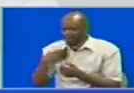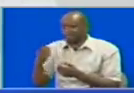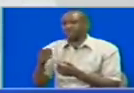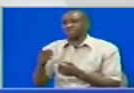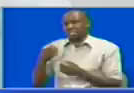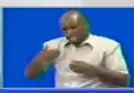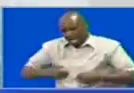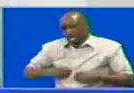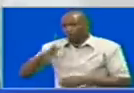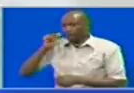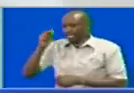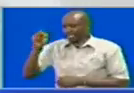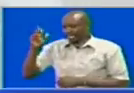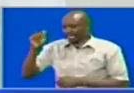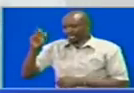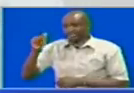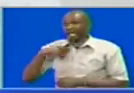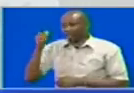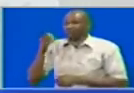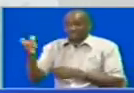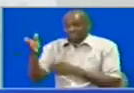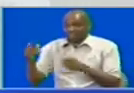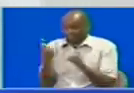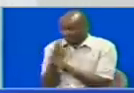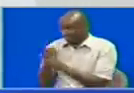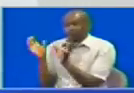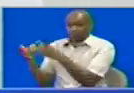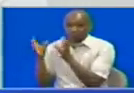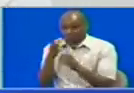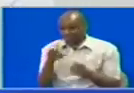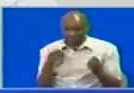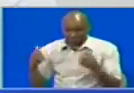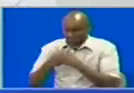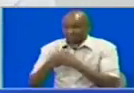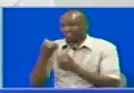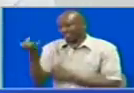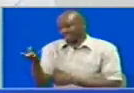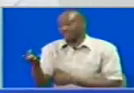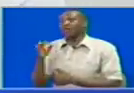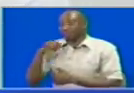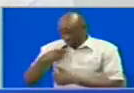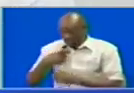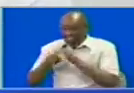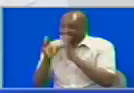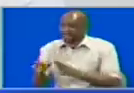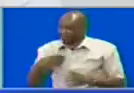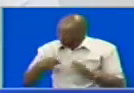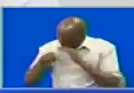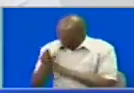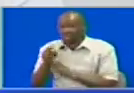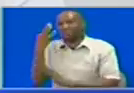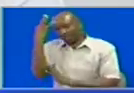Wanderers. Naam. Tulikuwa tunacheza hii mechi ya mitaa, tukafika finali. Tukawa mimi ni kwa striker, nilifunga